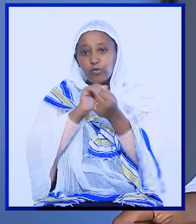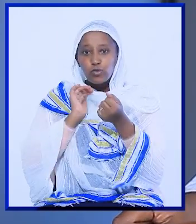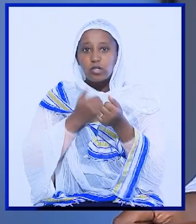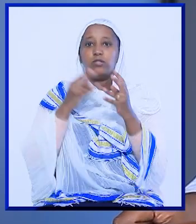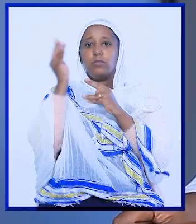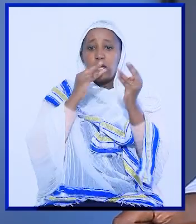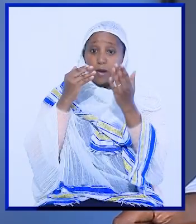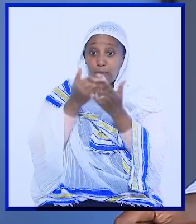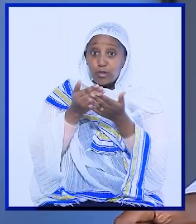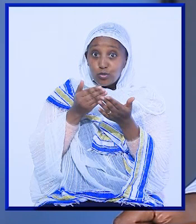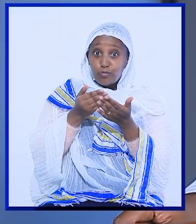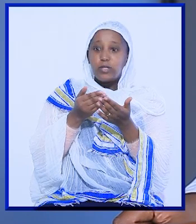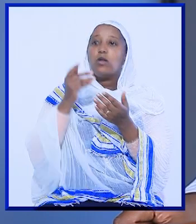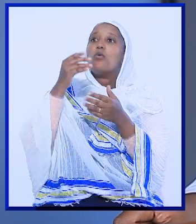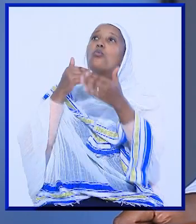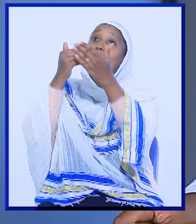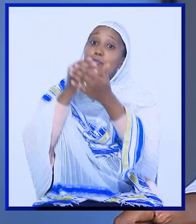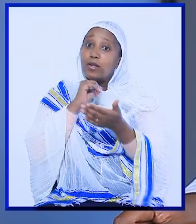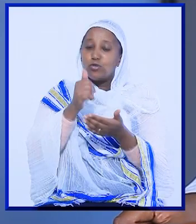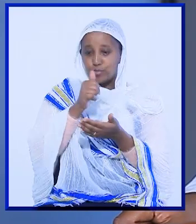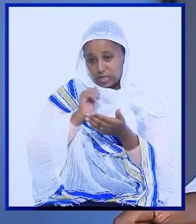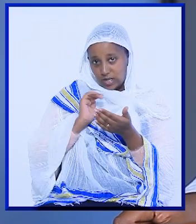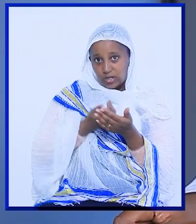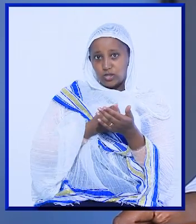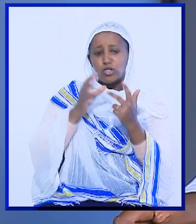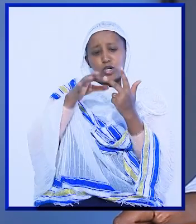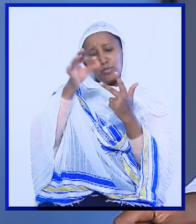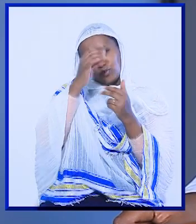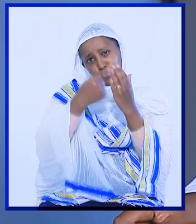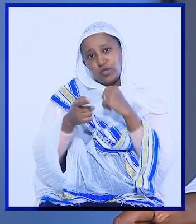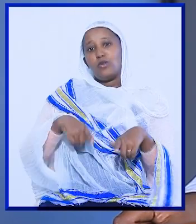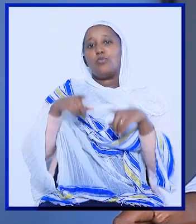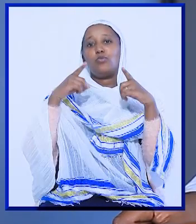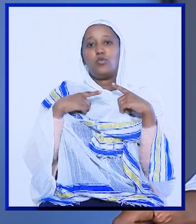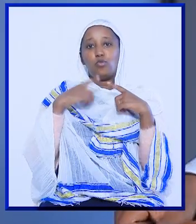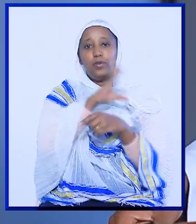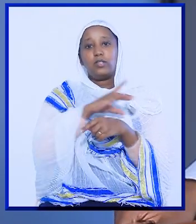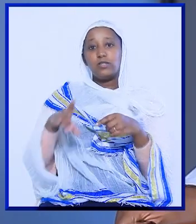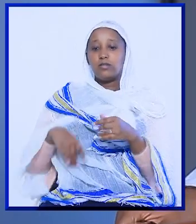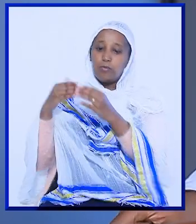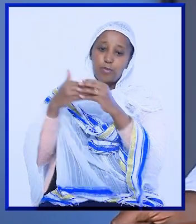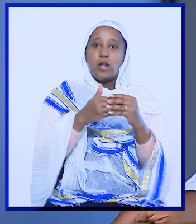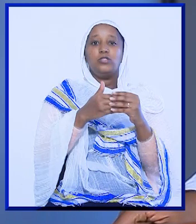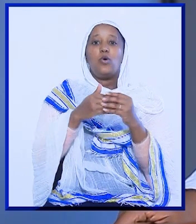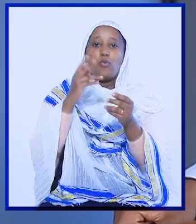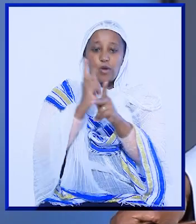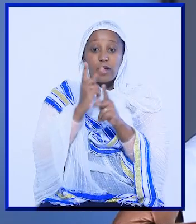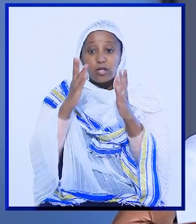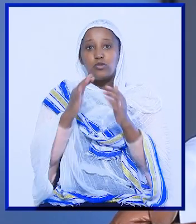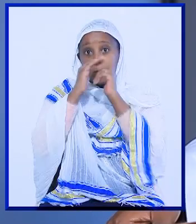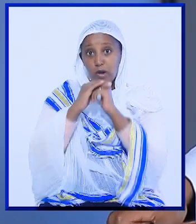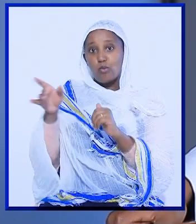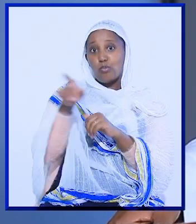መንግስት አጥፊዎቻችን፣ አሳዳጆቻችን፣ መከራ አድራሾቻችን ወደማይደርሱበት ራሳችን ከምርጦቹ ብቻ ወደሚኖሩበት